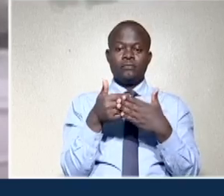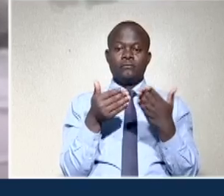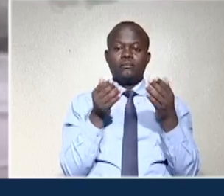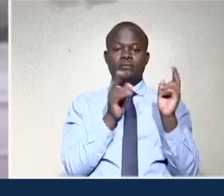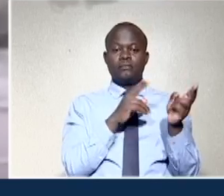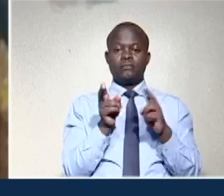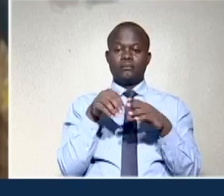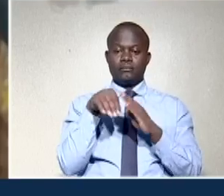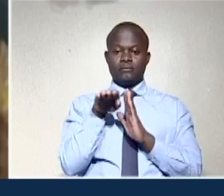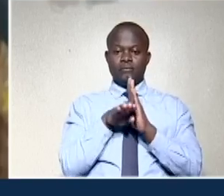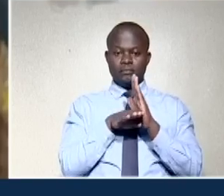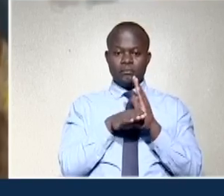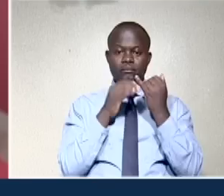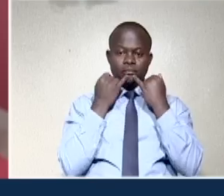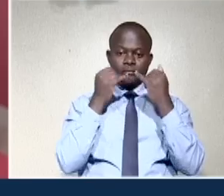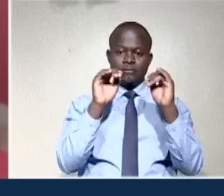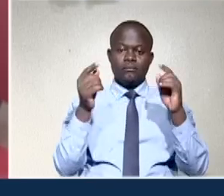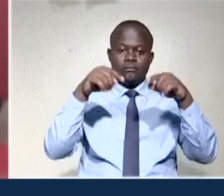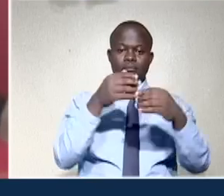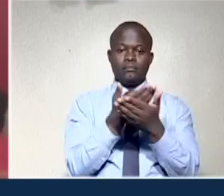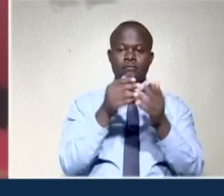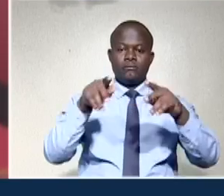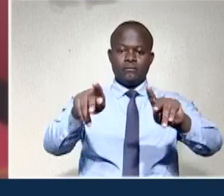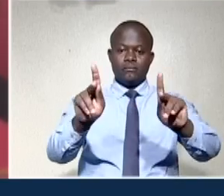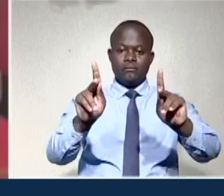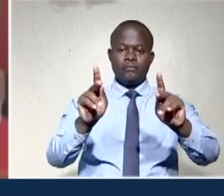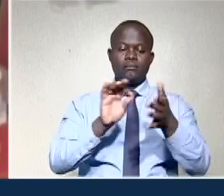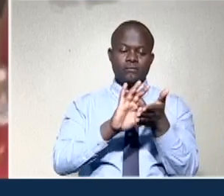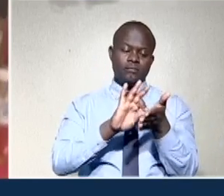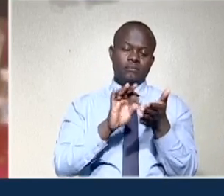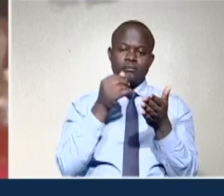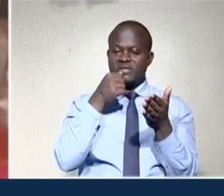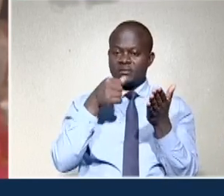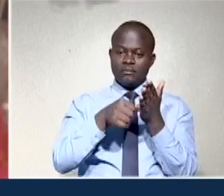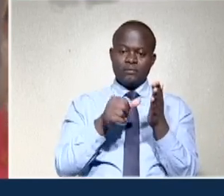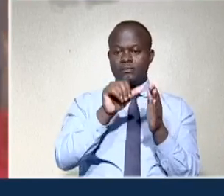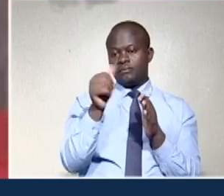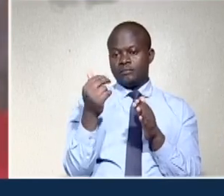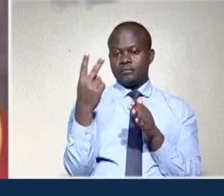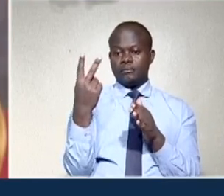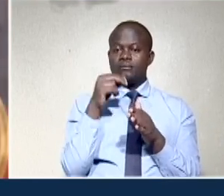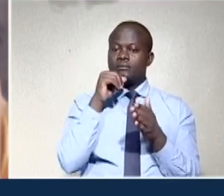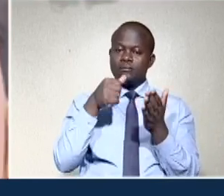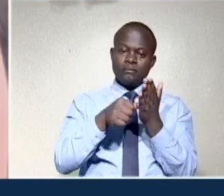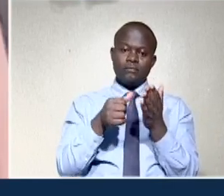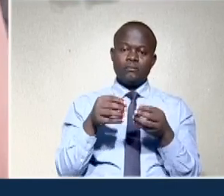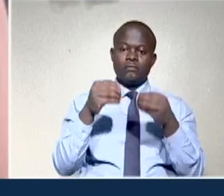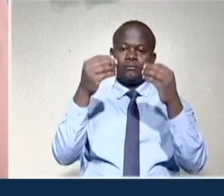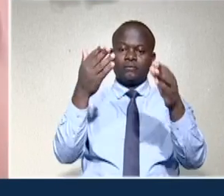Ubundi hari gahunda yo kubabwira ngo nimuze musabe imbabazi bakabandikira amabaruwa. Abo 2 bandi basanze nta mabaruwa